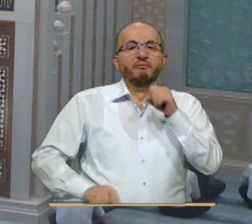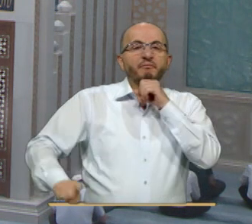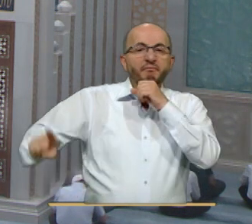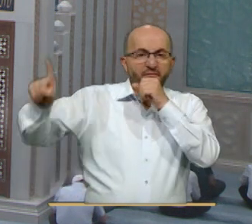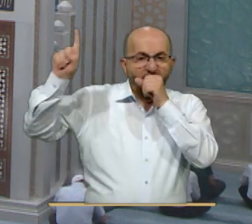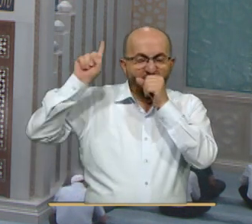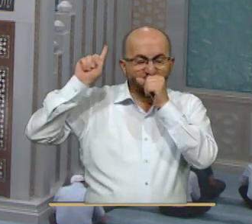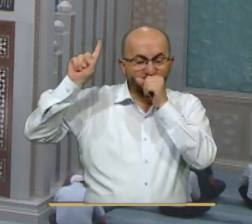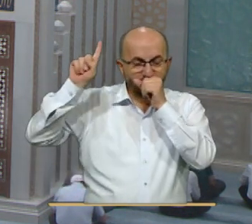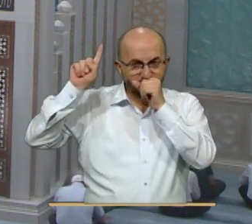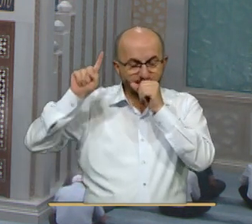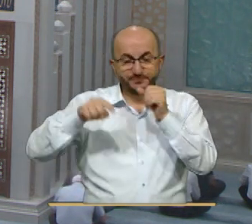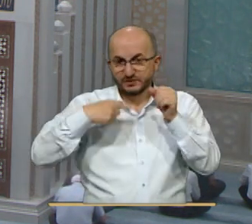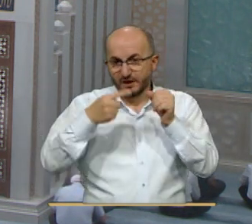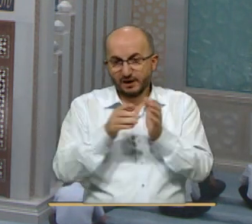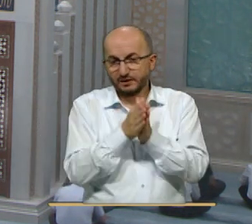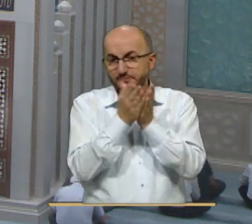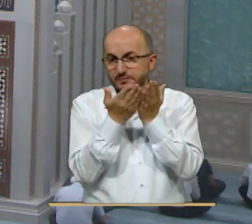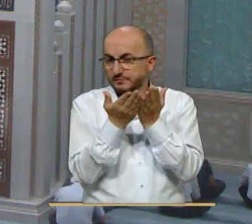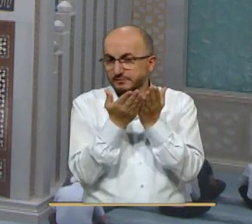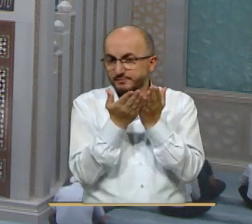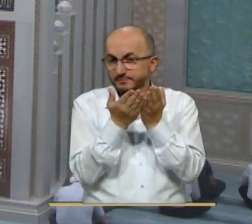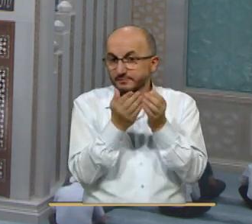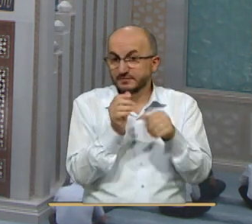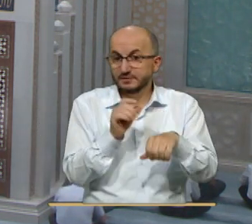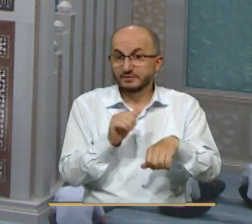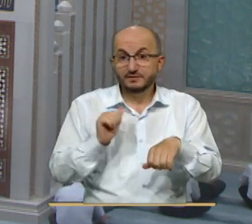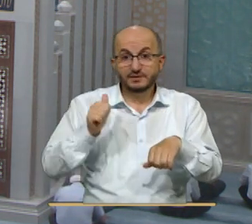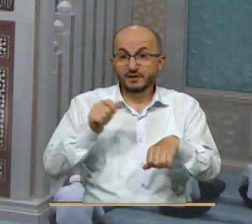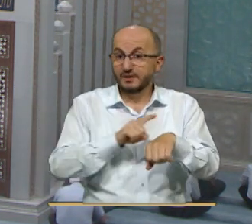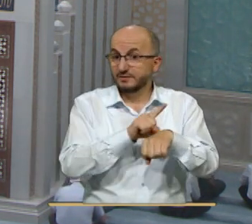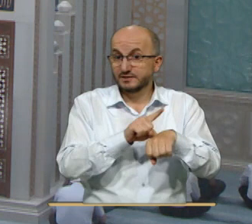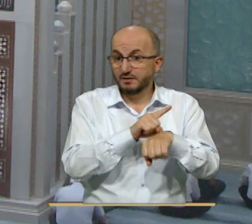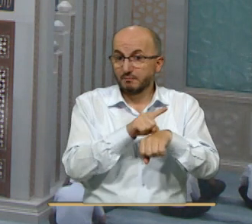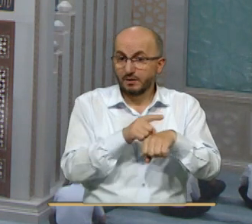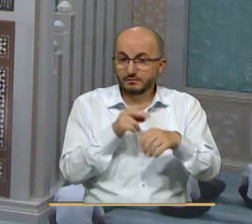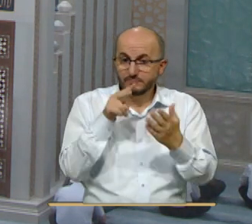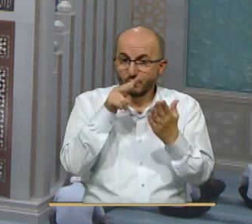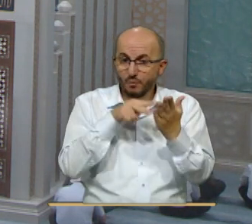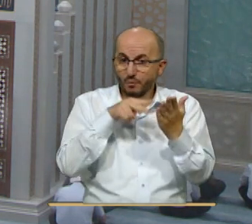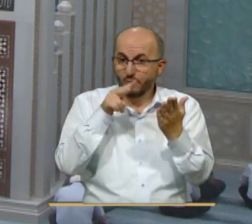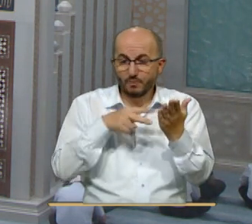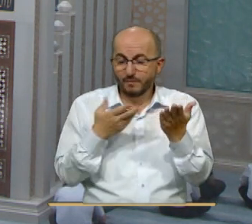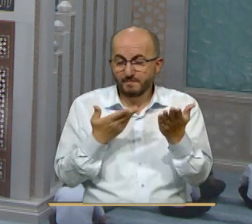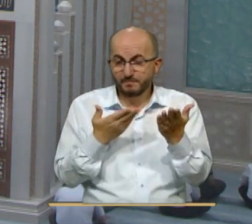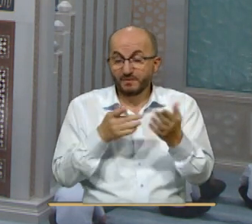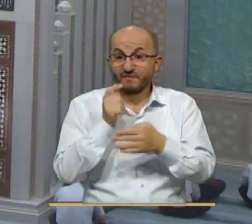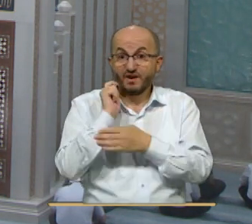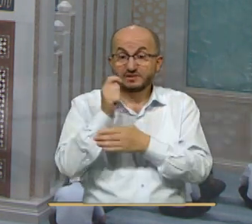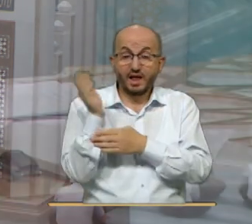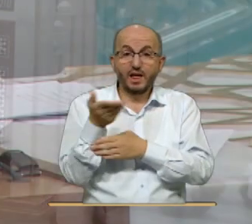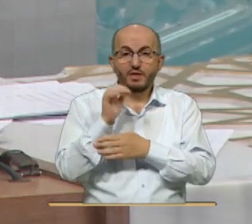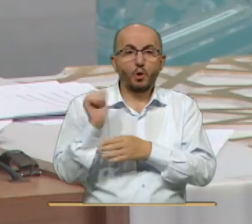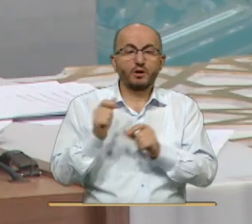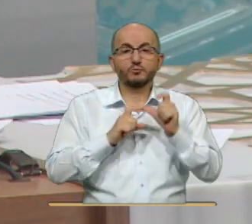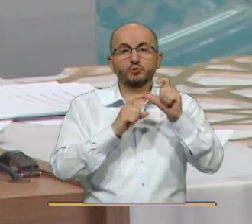Mevla'nın kelamının yeri nedir? Ne kadar zaman ayırıyoruz? Şu vaazımın en önemli